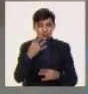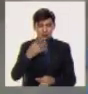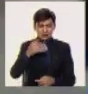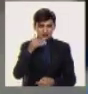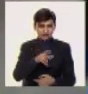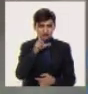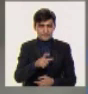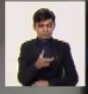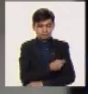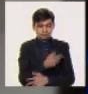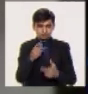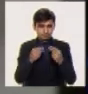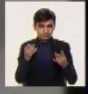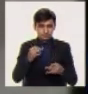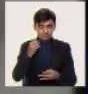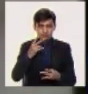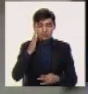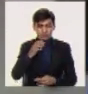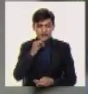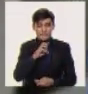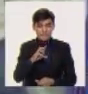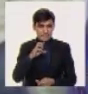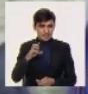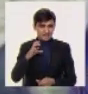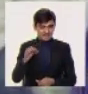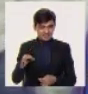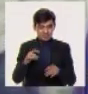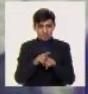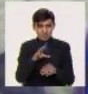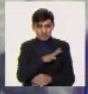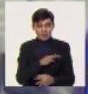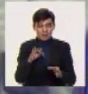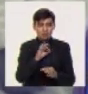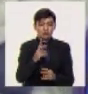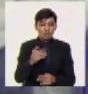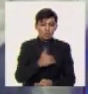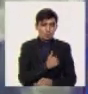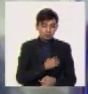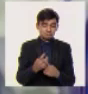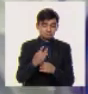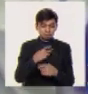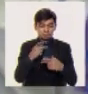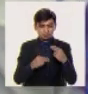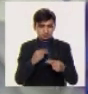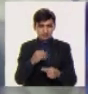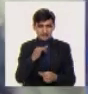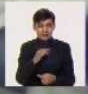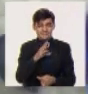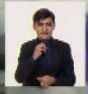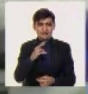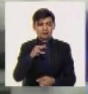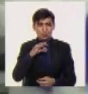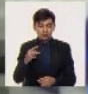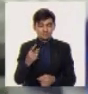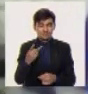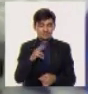тысяч человек. Однако, как пишет издание BBC, в некоторых случаях применяется добровольно-принудительный метод. Векторная